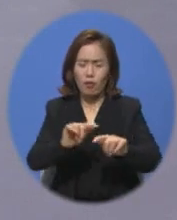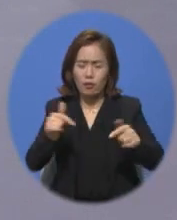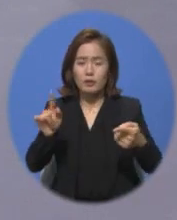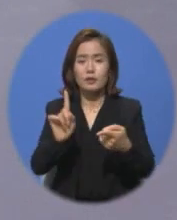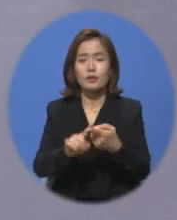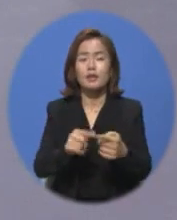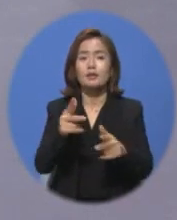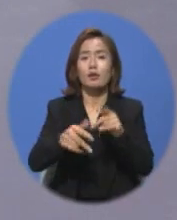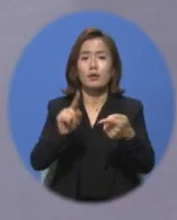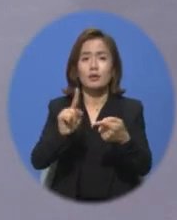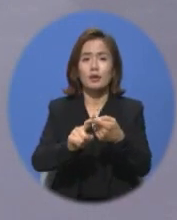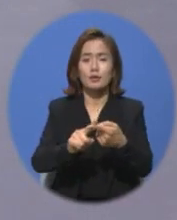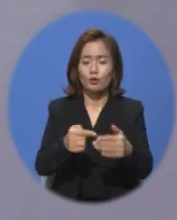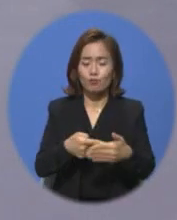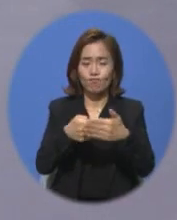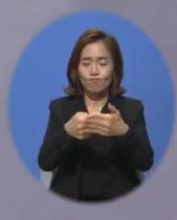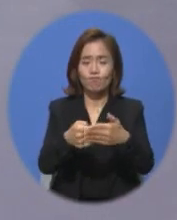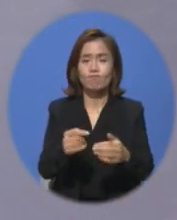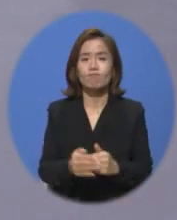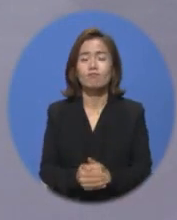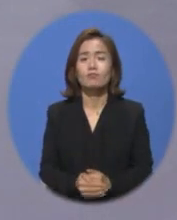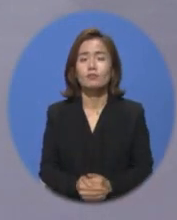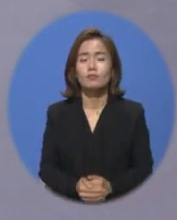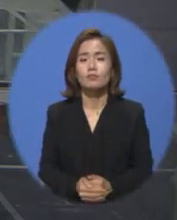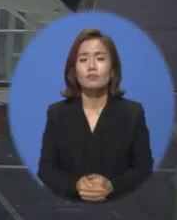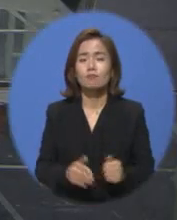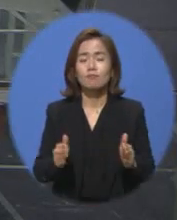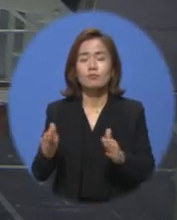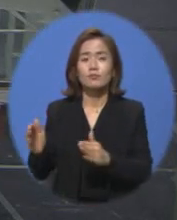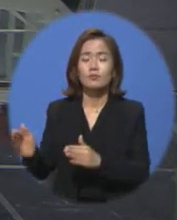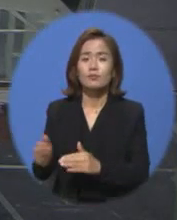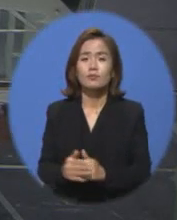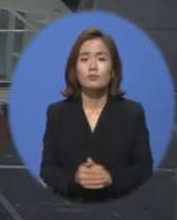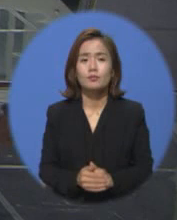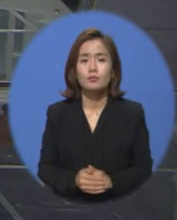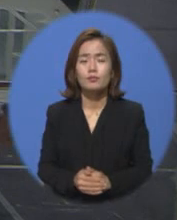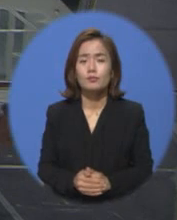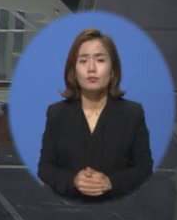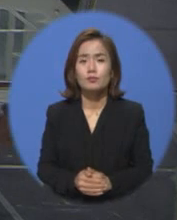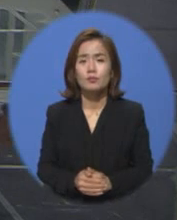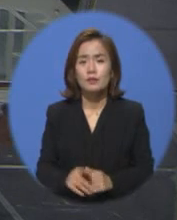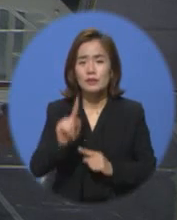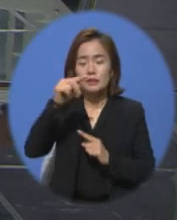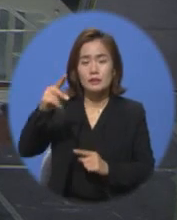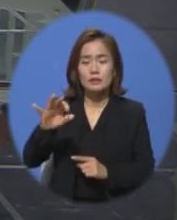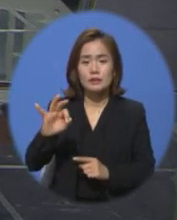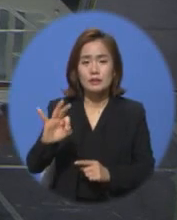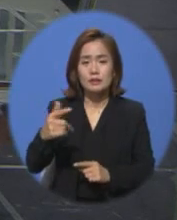,사회경제혁신 도시등다양한사업을추진해나가겠습니다.네 ,감사합니다.다음으로는